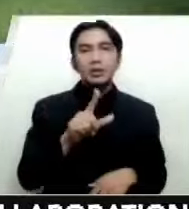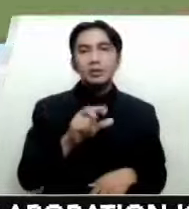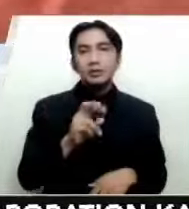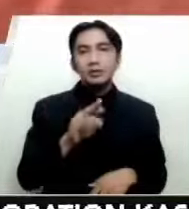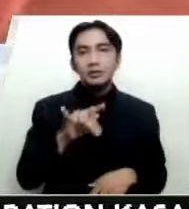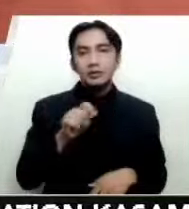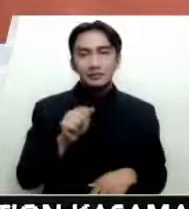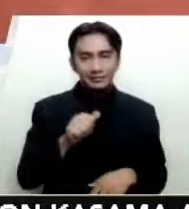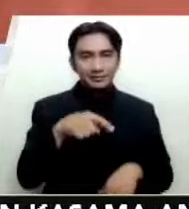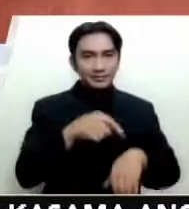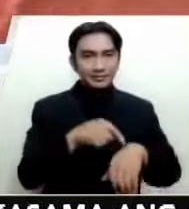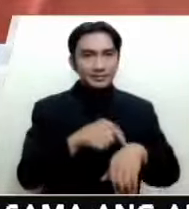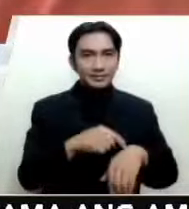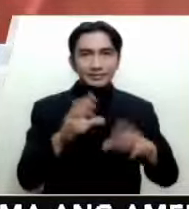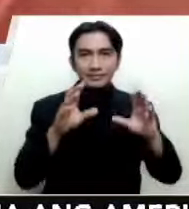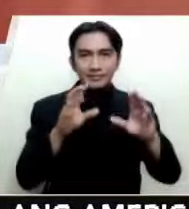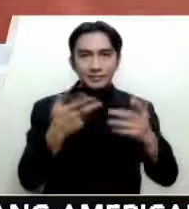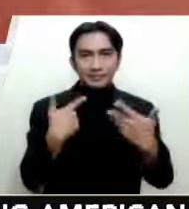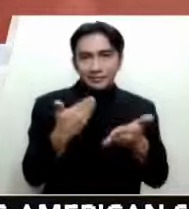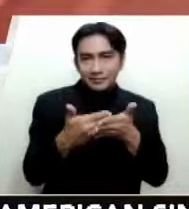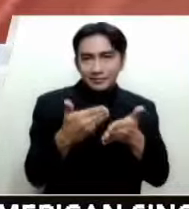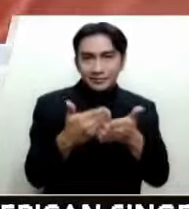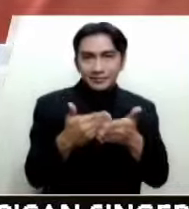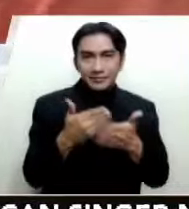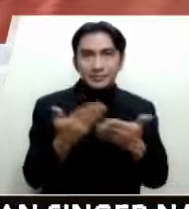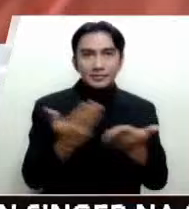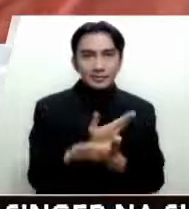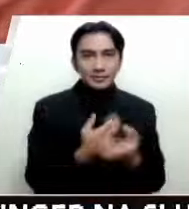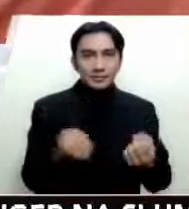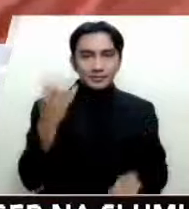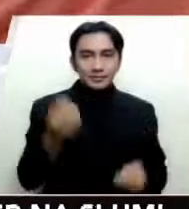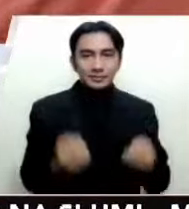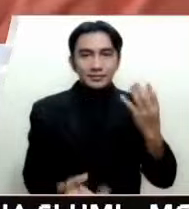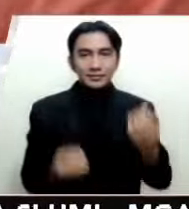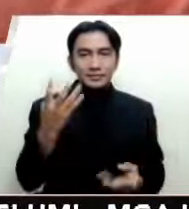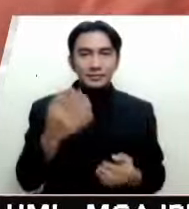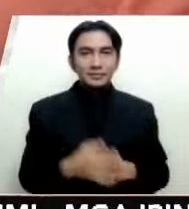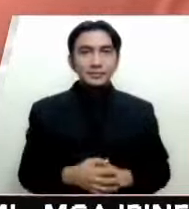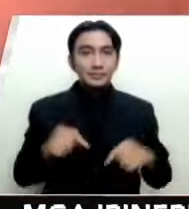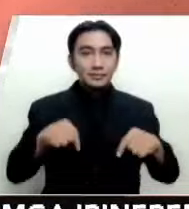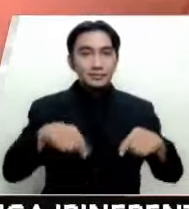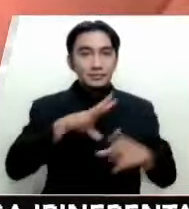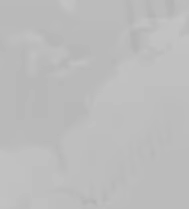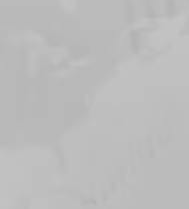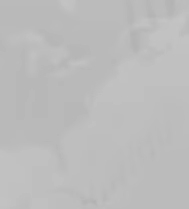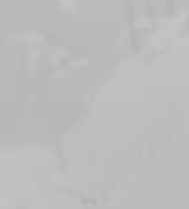bagong taon. Sandra Aguinaldo, nagbabalita para sa GMA Integrated News.